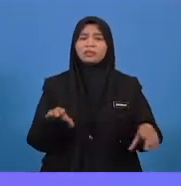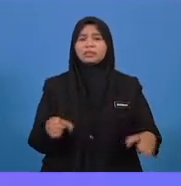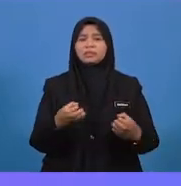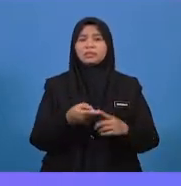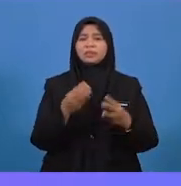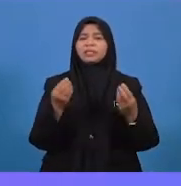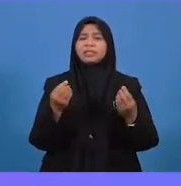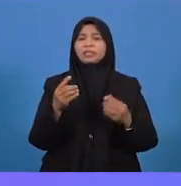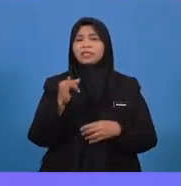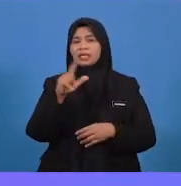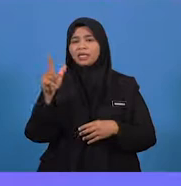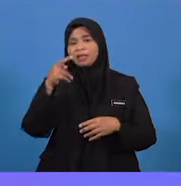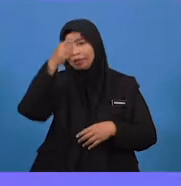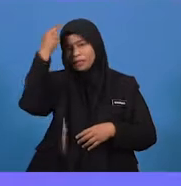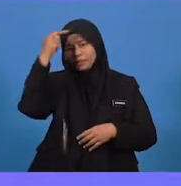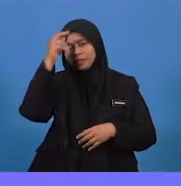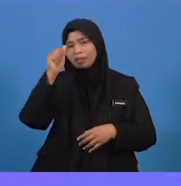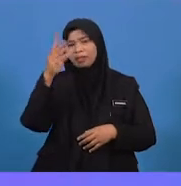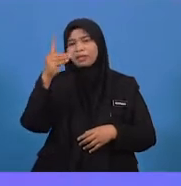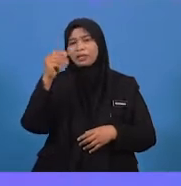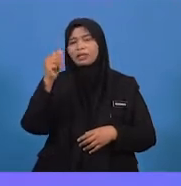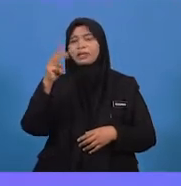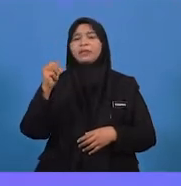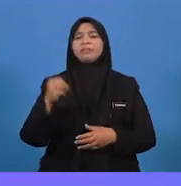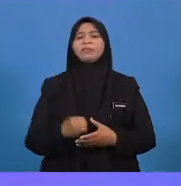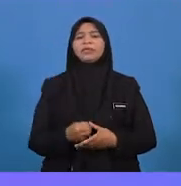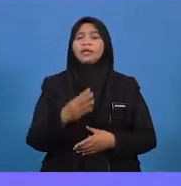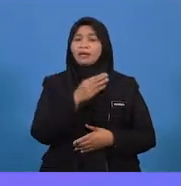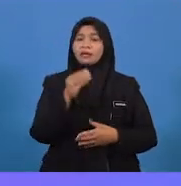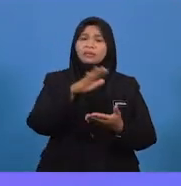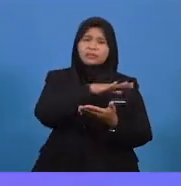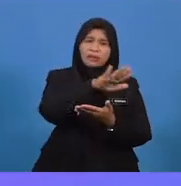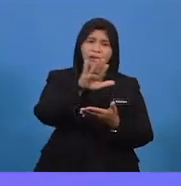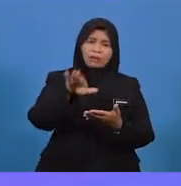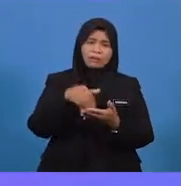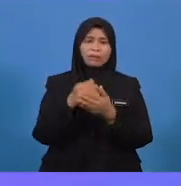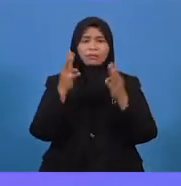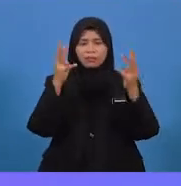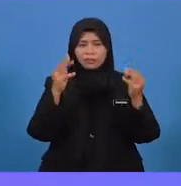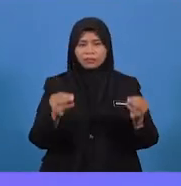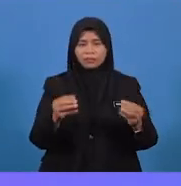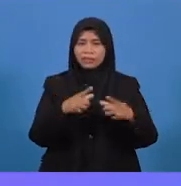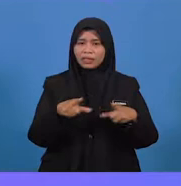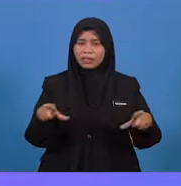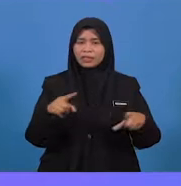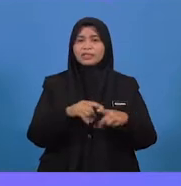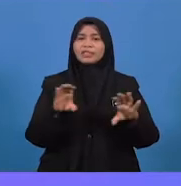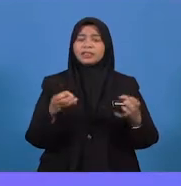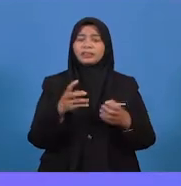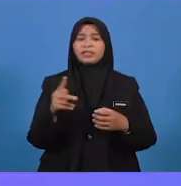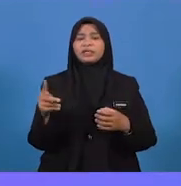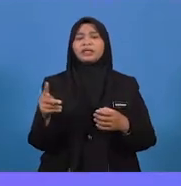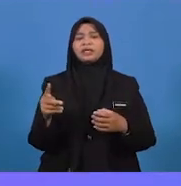Nabi Adam alaihi salam, manakala kesemua manusia yang lain diciptakan Allah